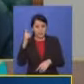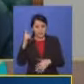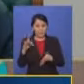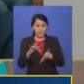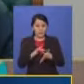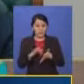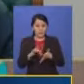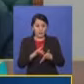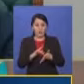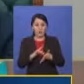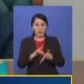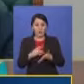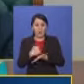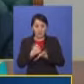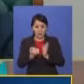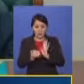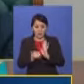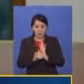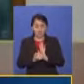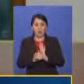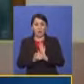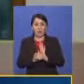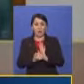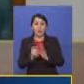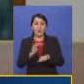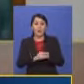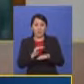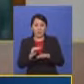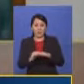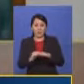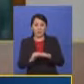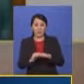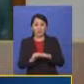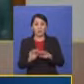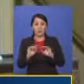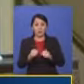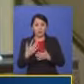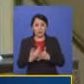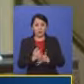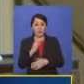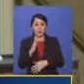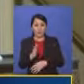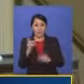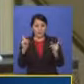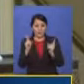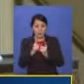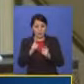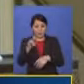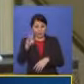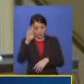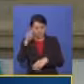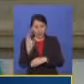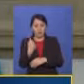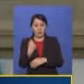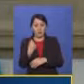сол цифраны растап, сол телефон арқылы салықтарын төлеуге мүмкіншілік алатын болады. Басқосуда мемлекеттік секторда сатып